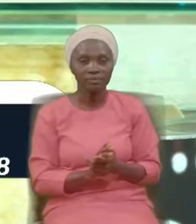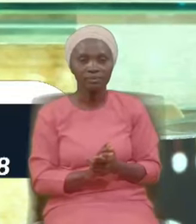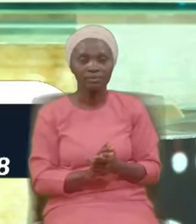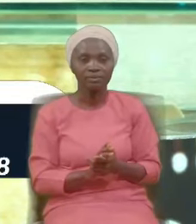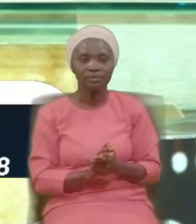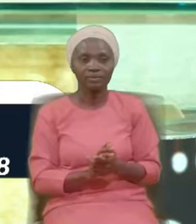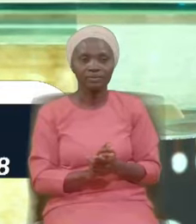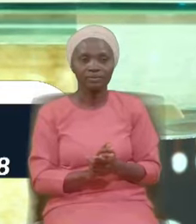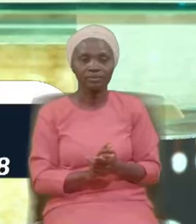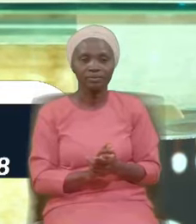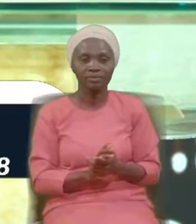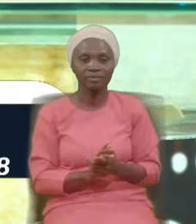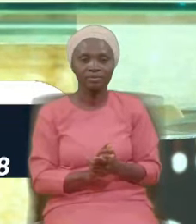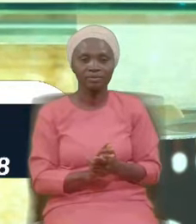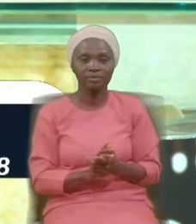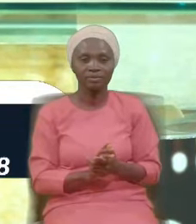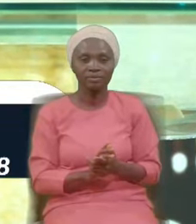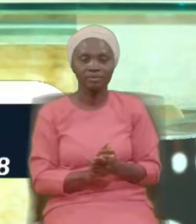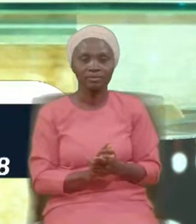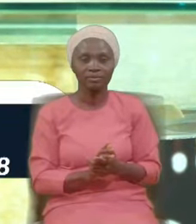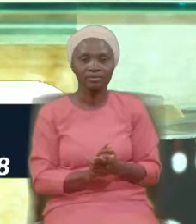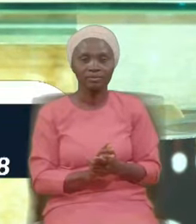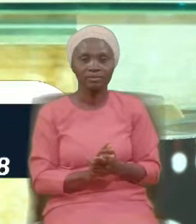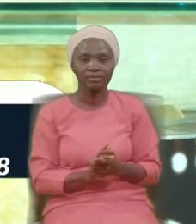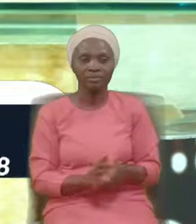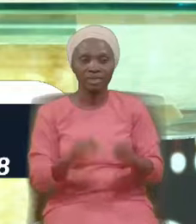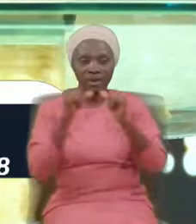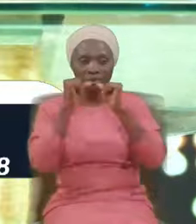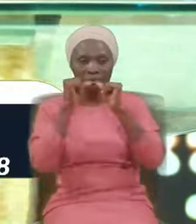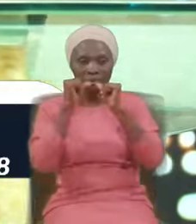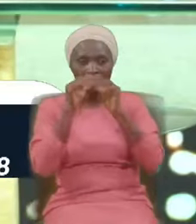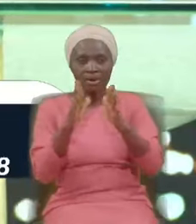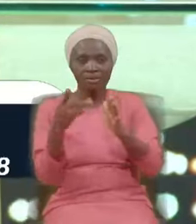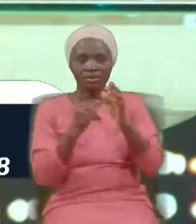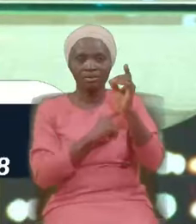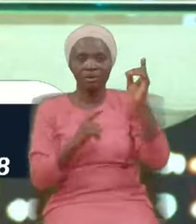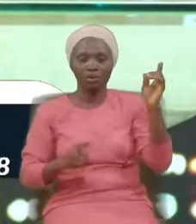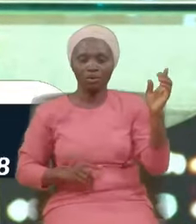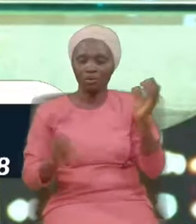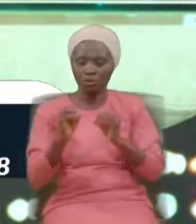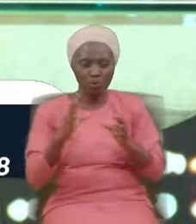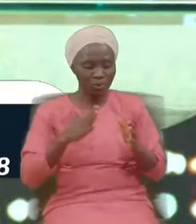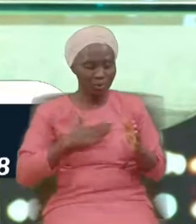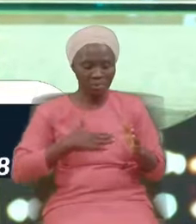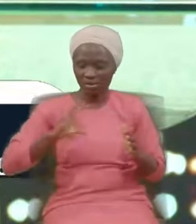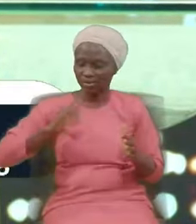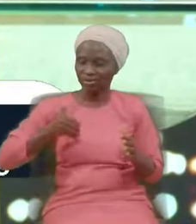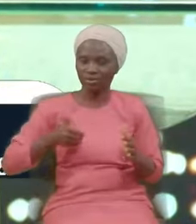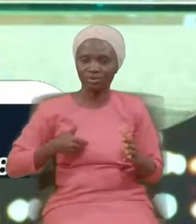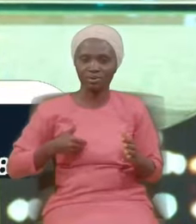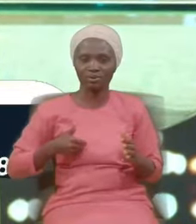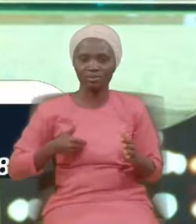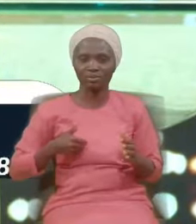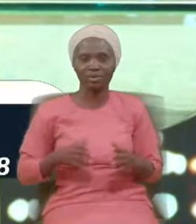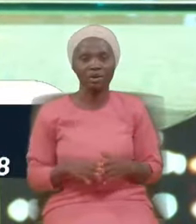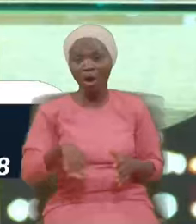psaume 103, verset 1 dit, « Mon âme bénit l'Éternel,